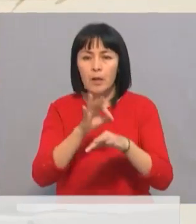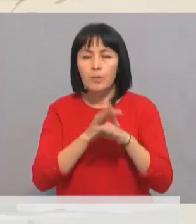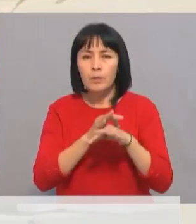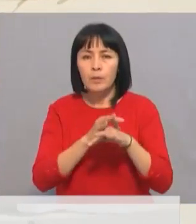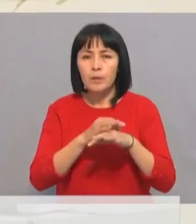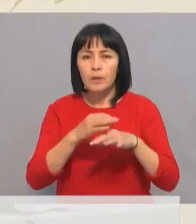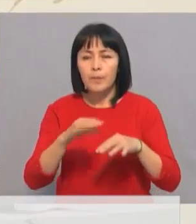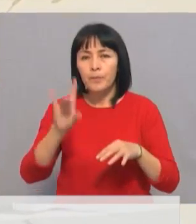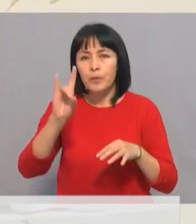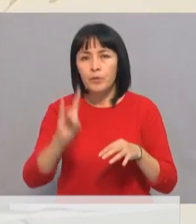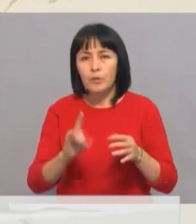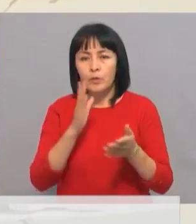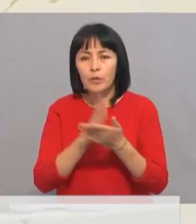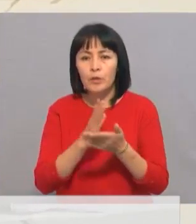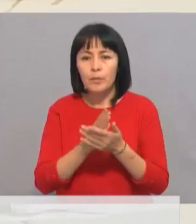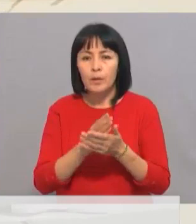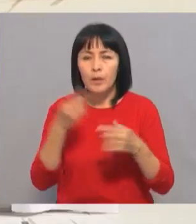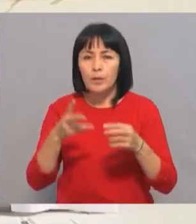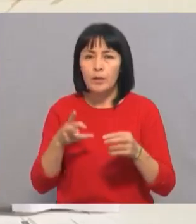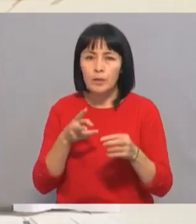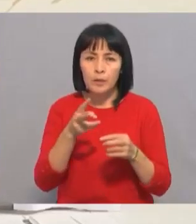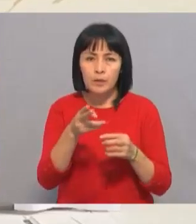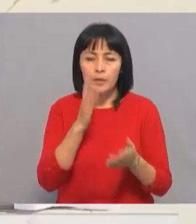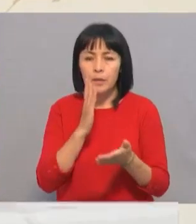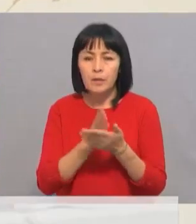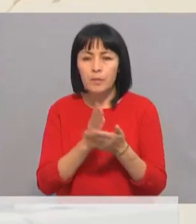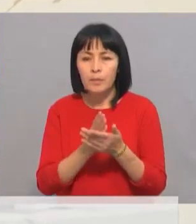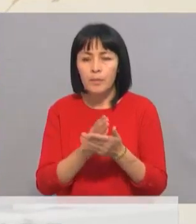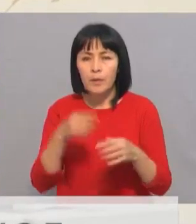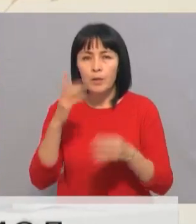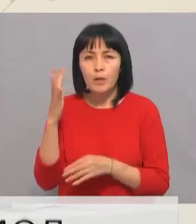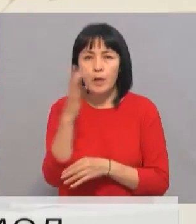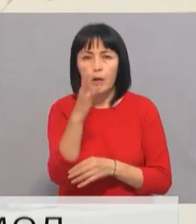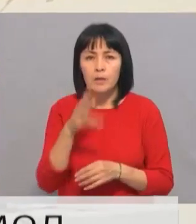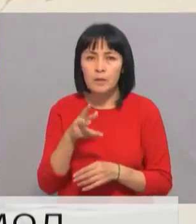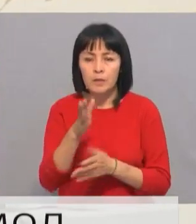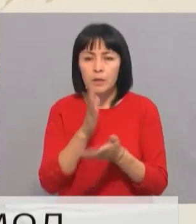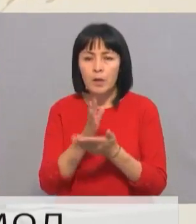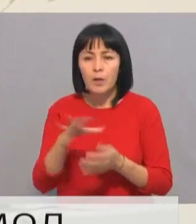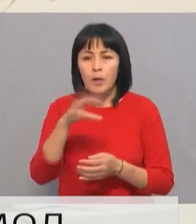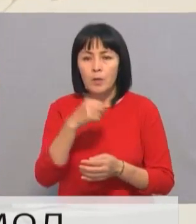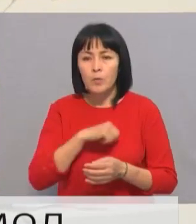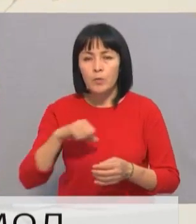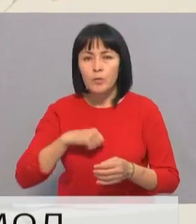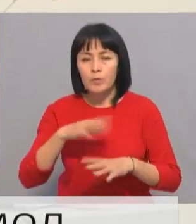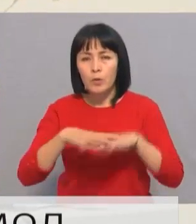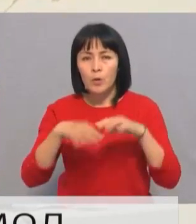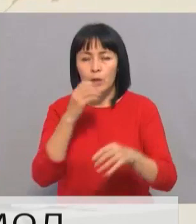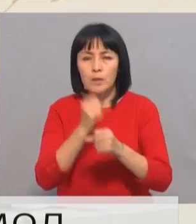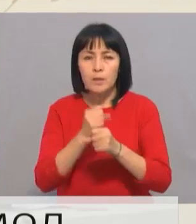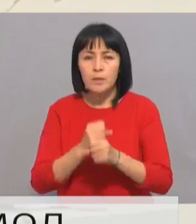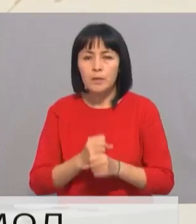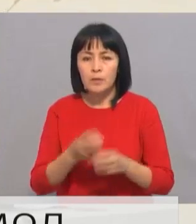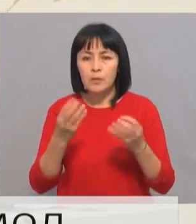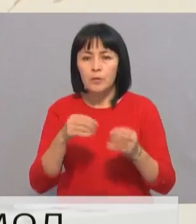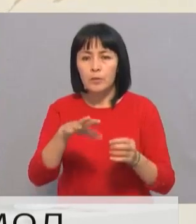столы бар, анау пенаплекс кесетін резкасы бар, дробилкасы бар. Осының бәрін өзіміз қолданып істеп отырық. Негізі